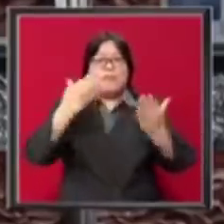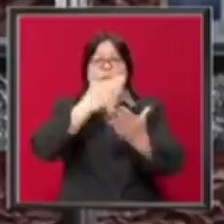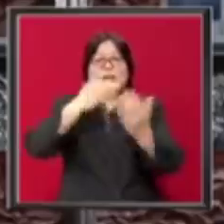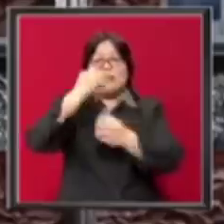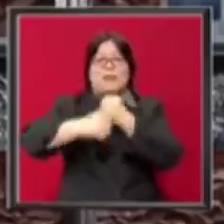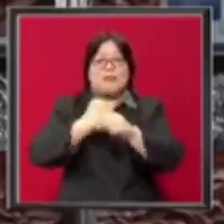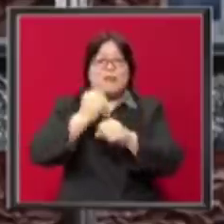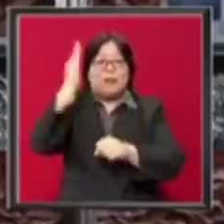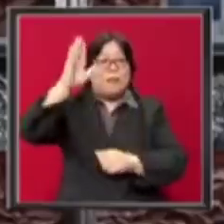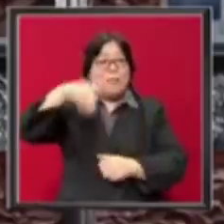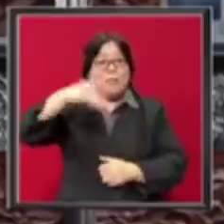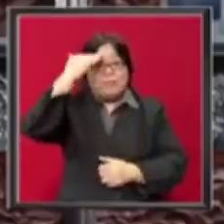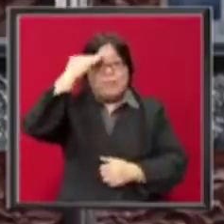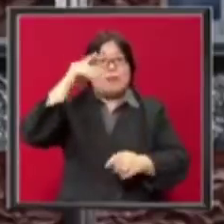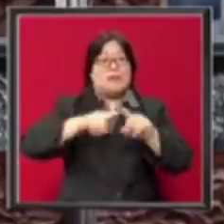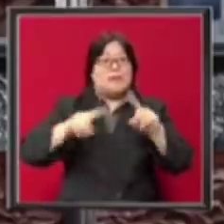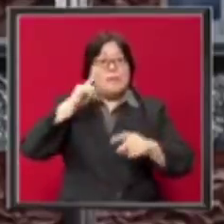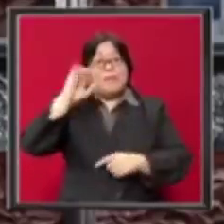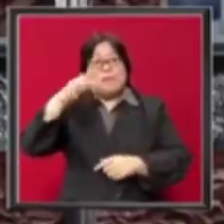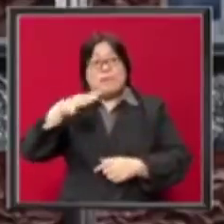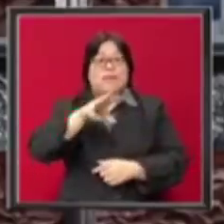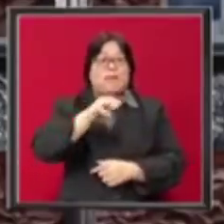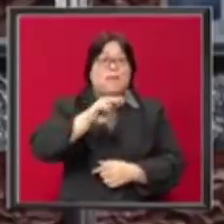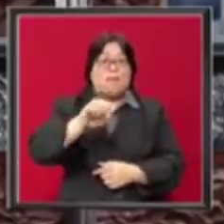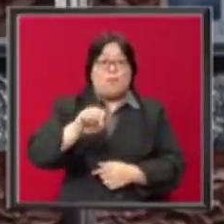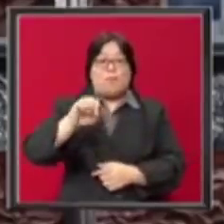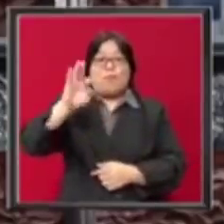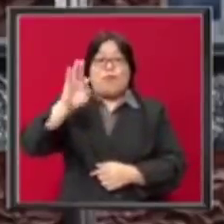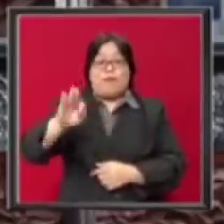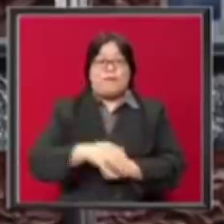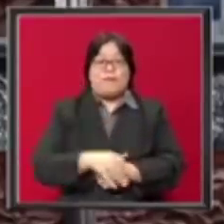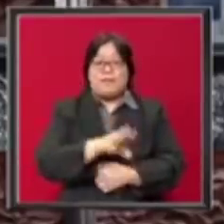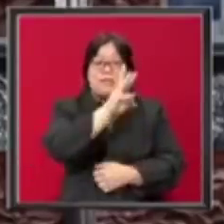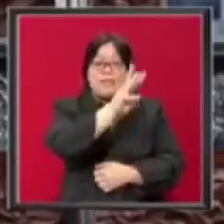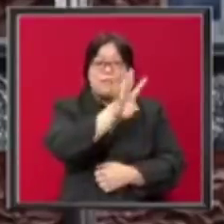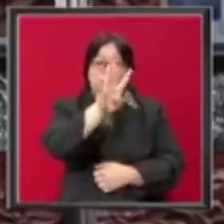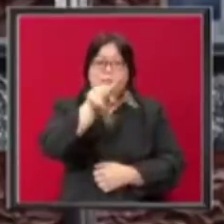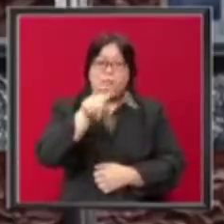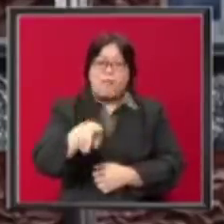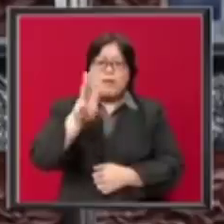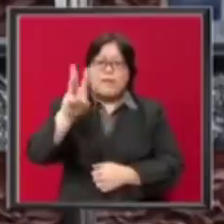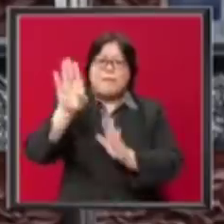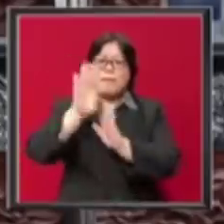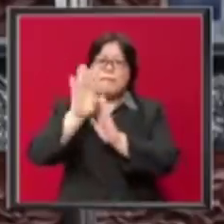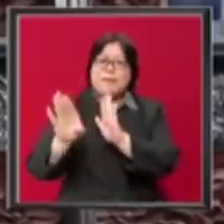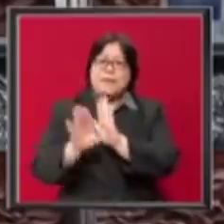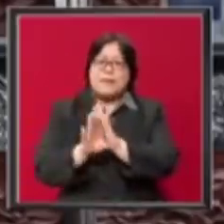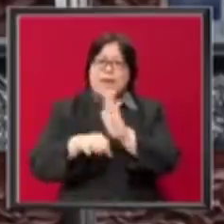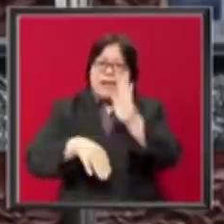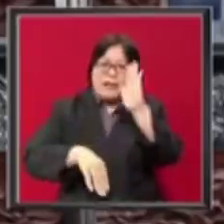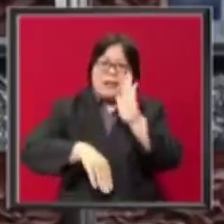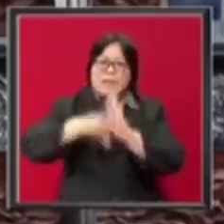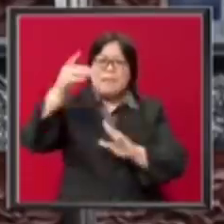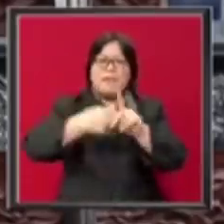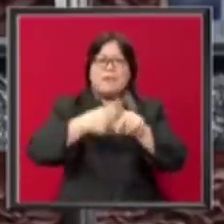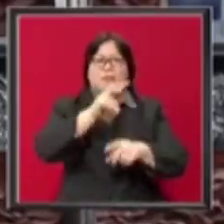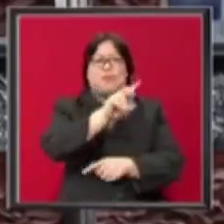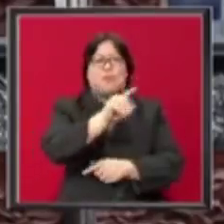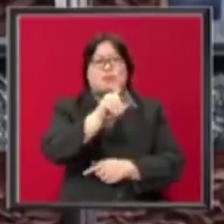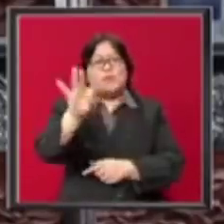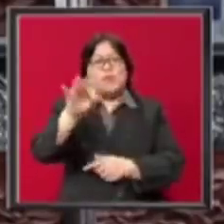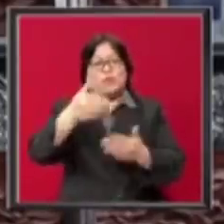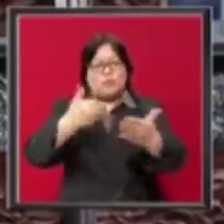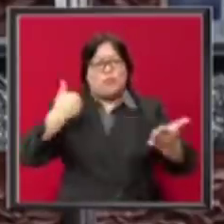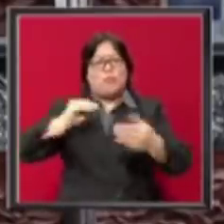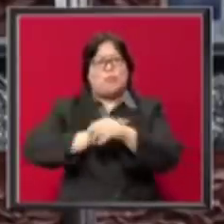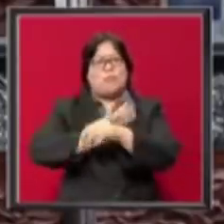depan, belum tentu. Tapi unjuran Kementerian Kewangan 64.6 bilion. Lebih daripada 2019